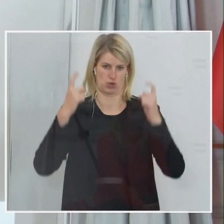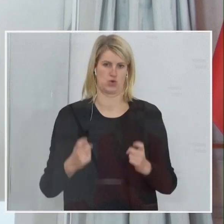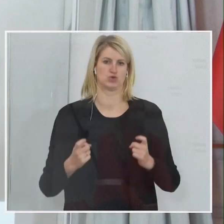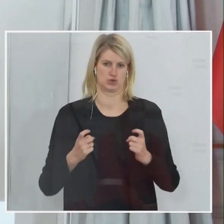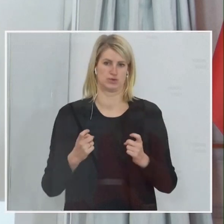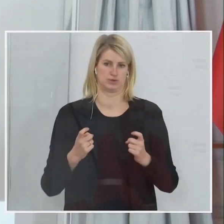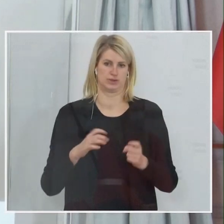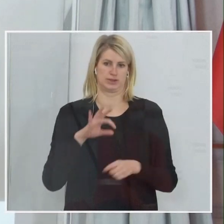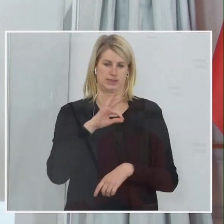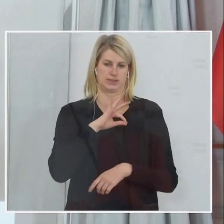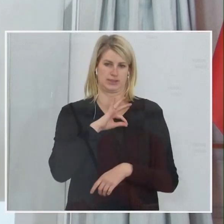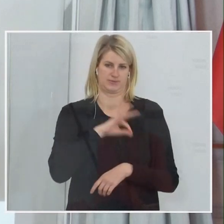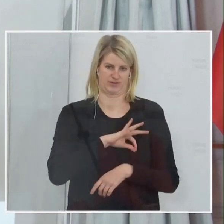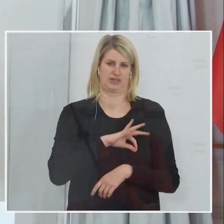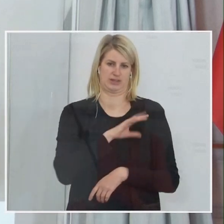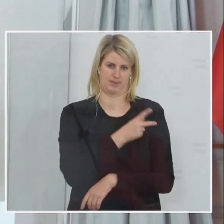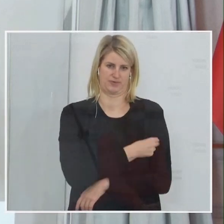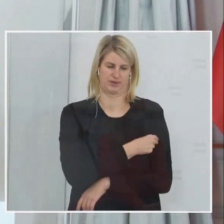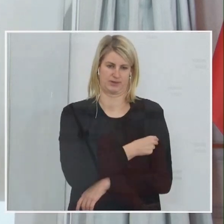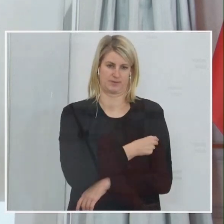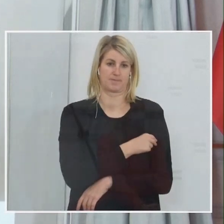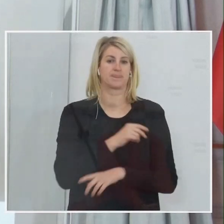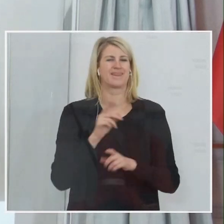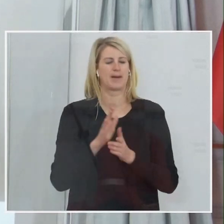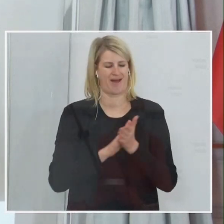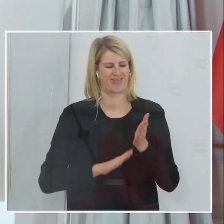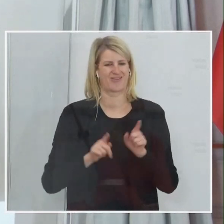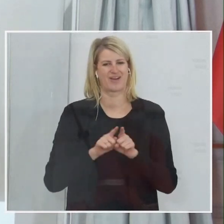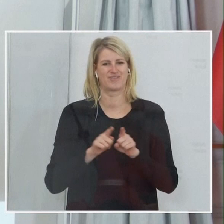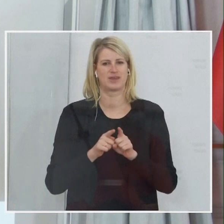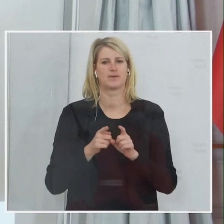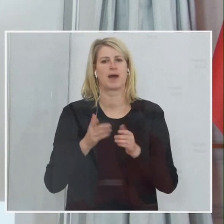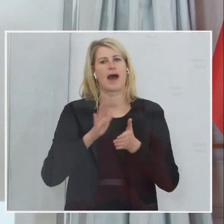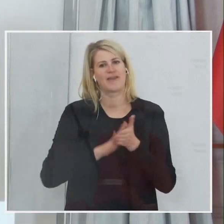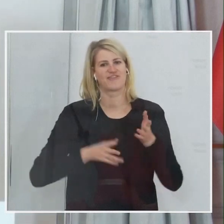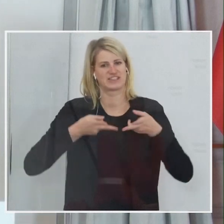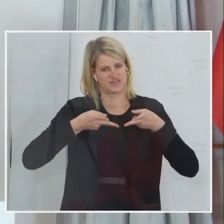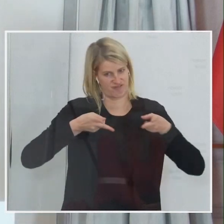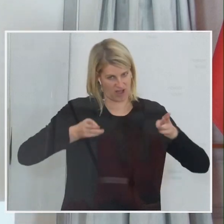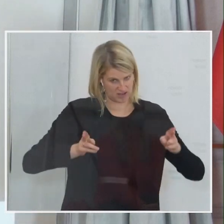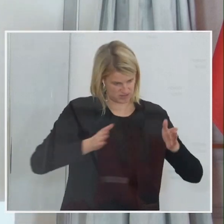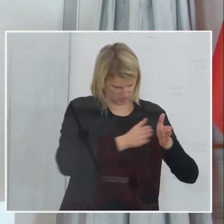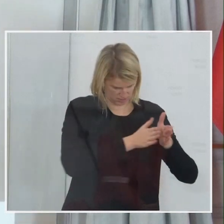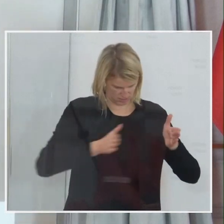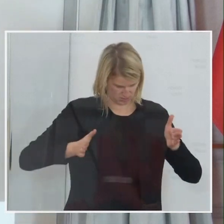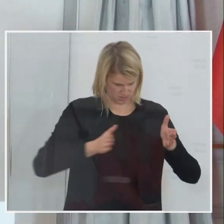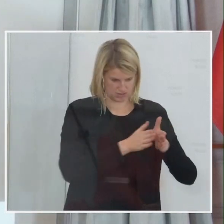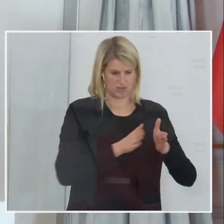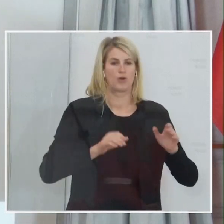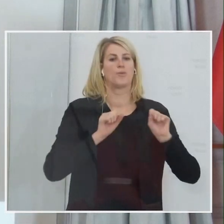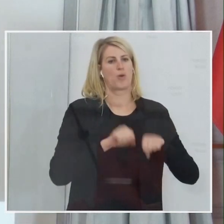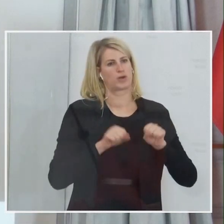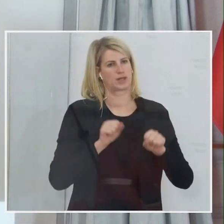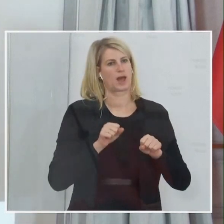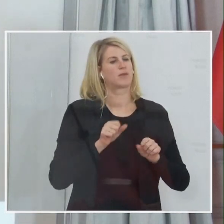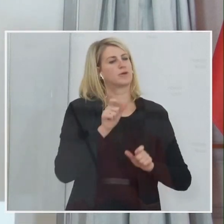Do të ketë një fazë fillestare gjatë së cilës njerëzit do të kenë mundësi të vaksinohen, të binden, dhe ne do të japim informacion shtesë, madje edhe më shumë